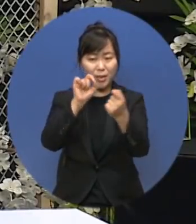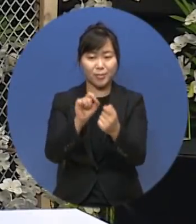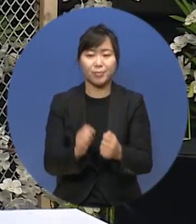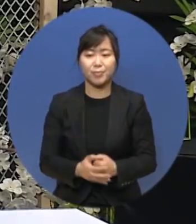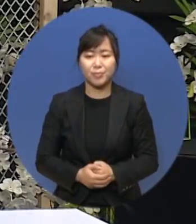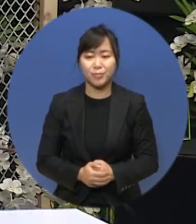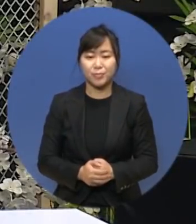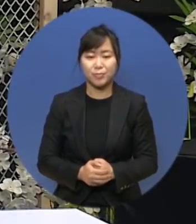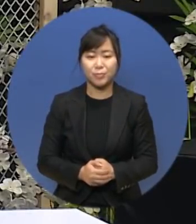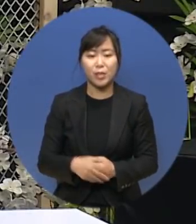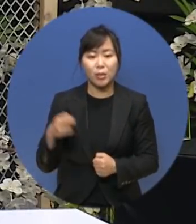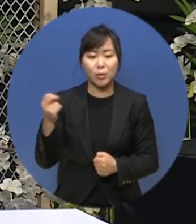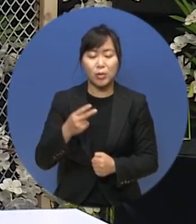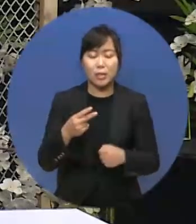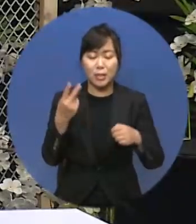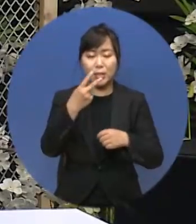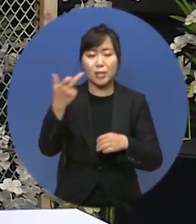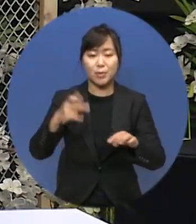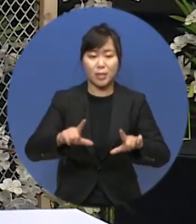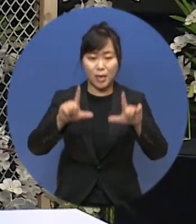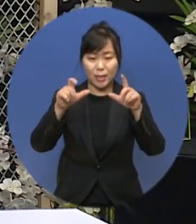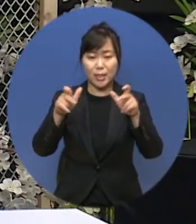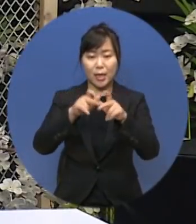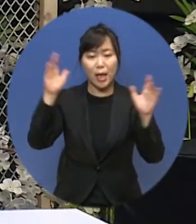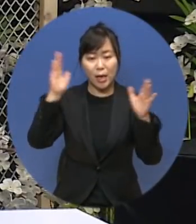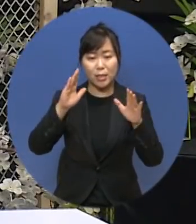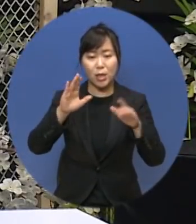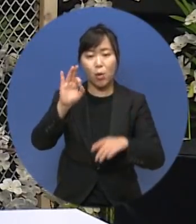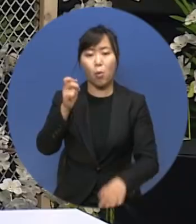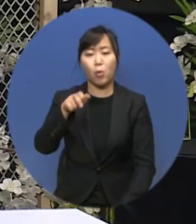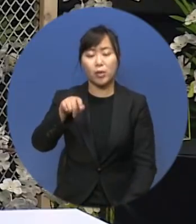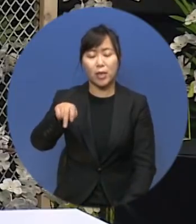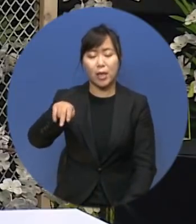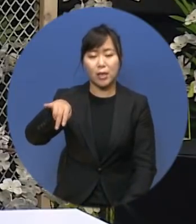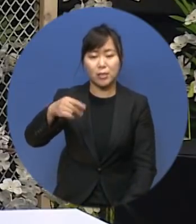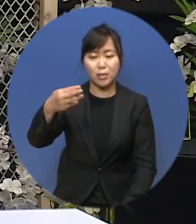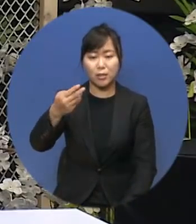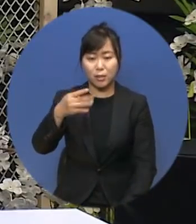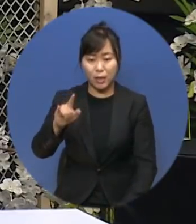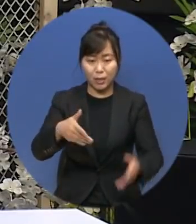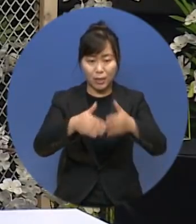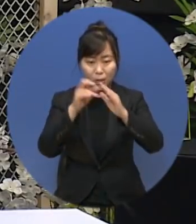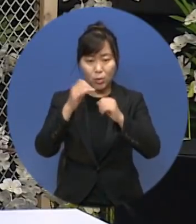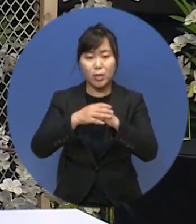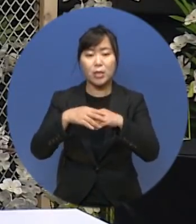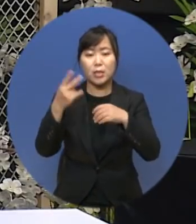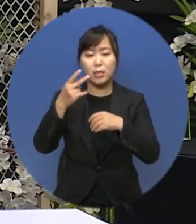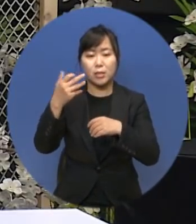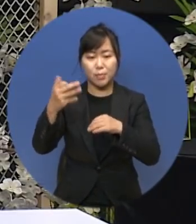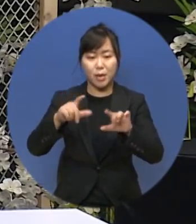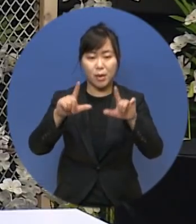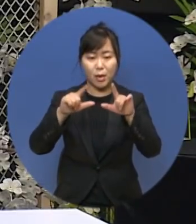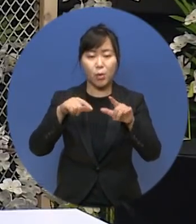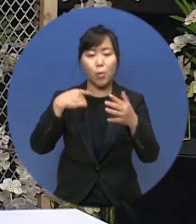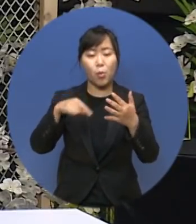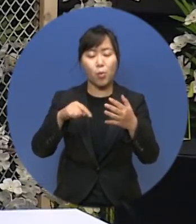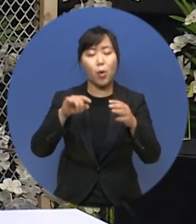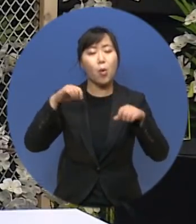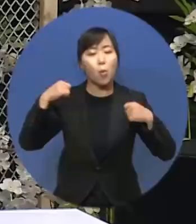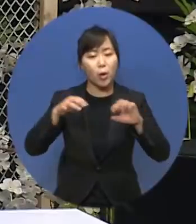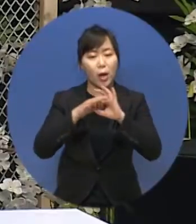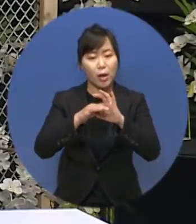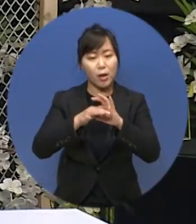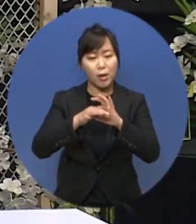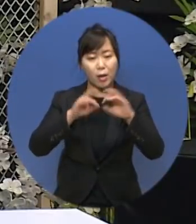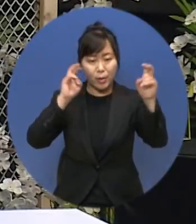있습니다. 또한 17년 장애학생 오케스트라 창단, 18년 공연 분야 학교 기업인